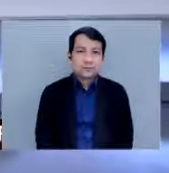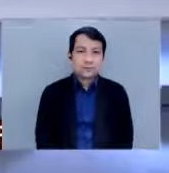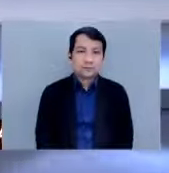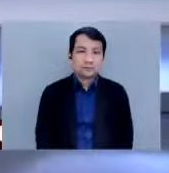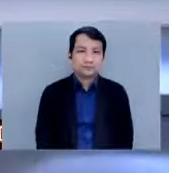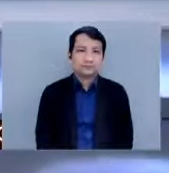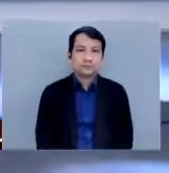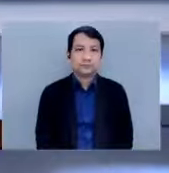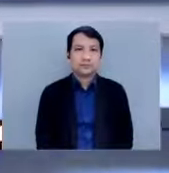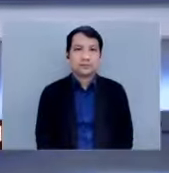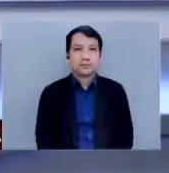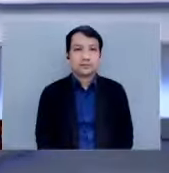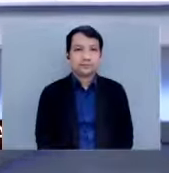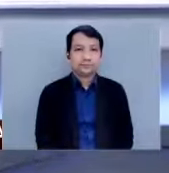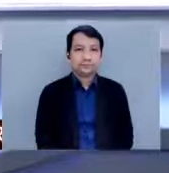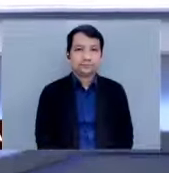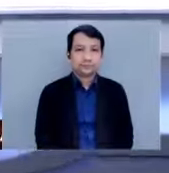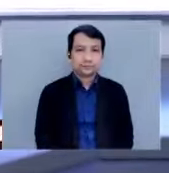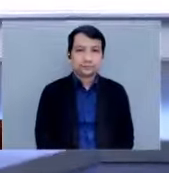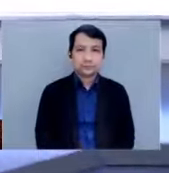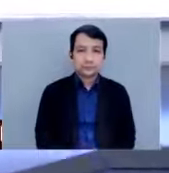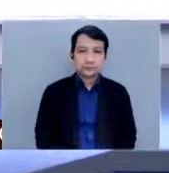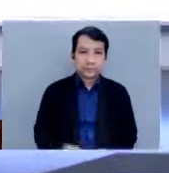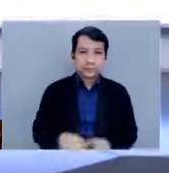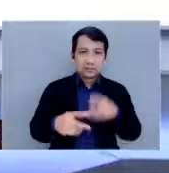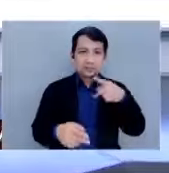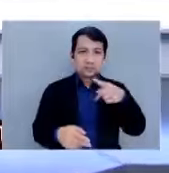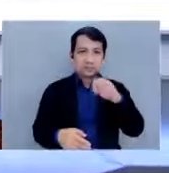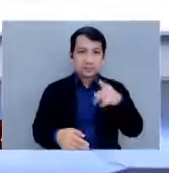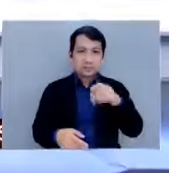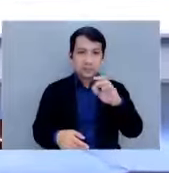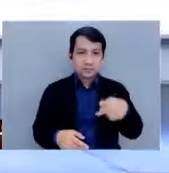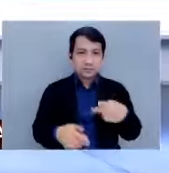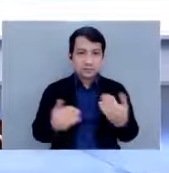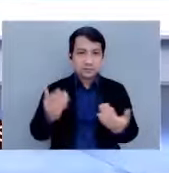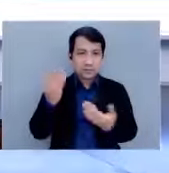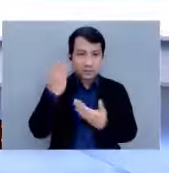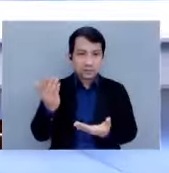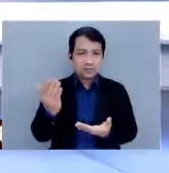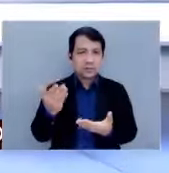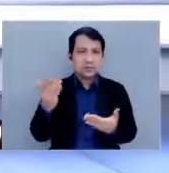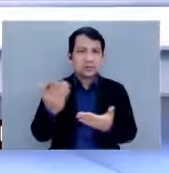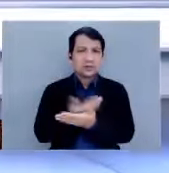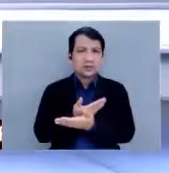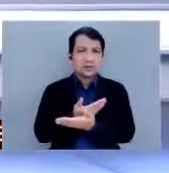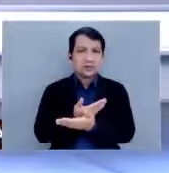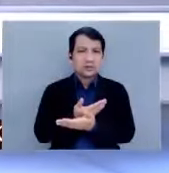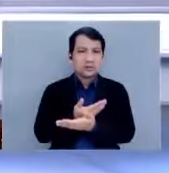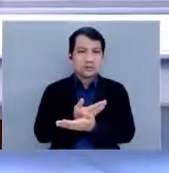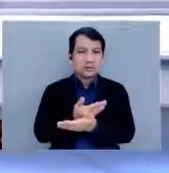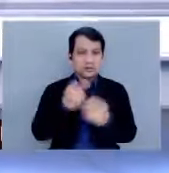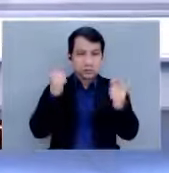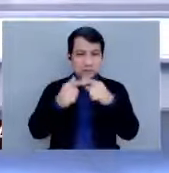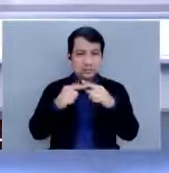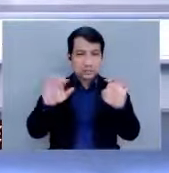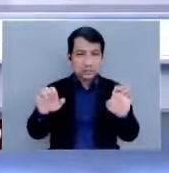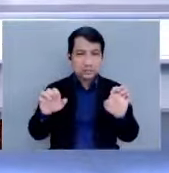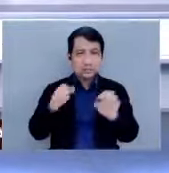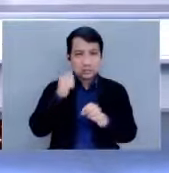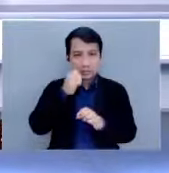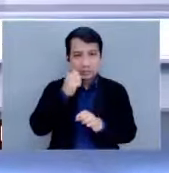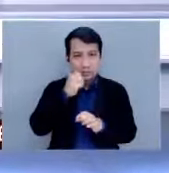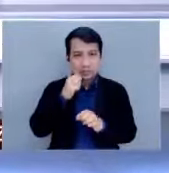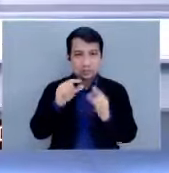Showbiz tonight na tayo. P-pop fever is on. May bago na namang achievement ang nation's girl group na